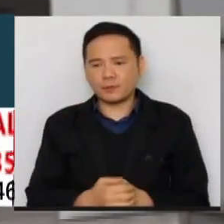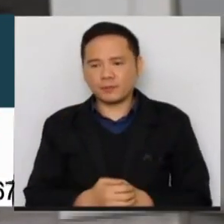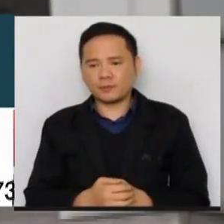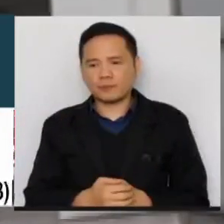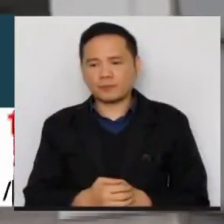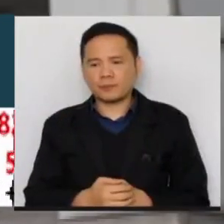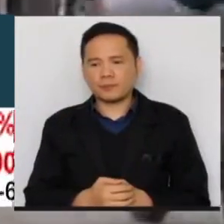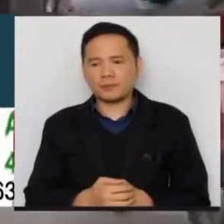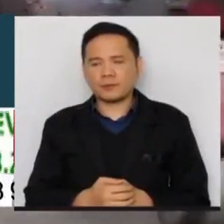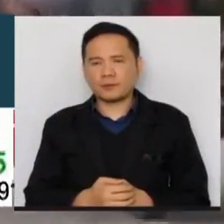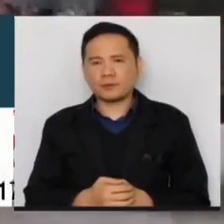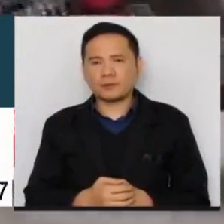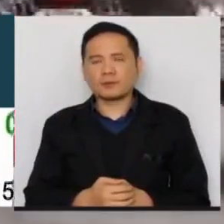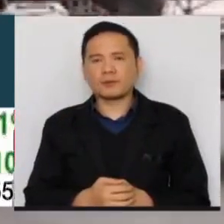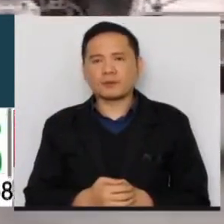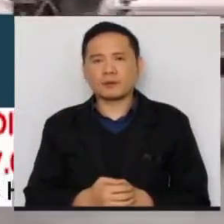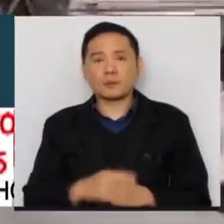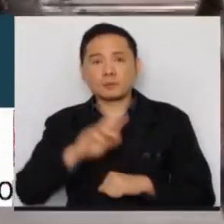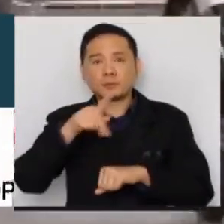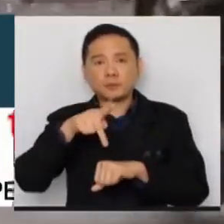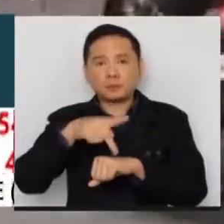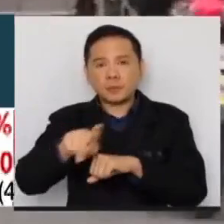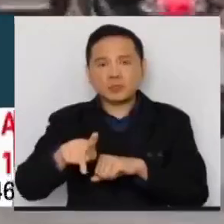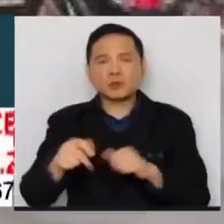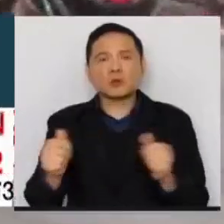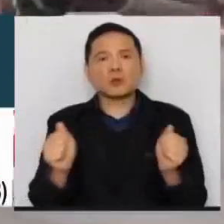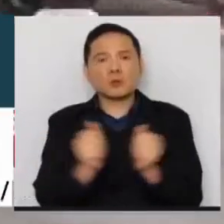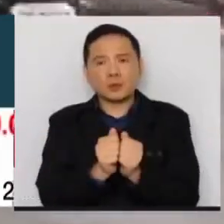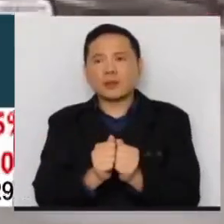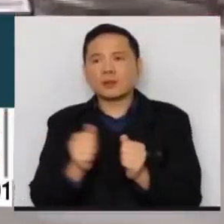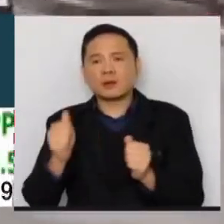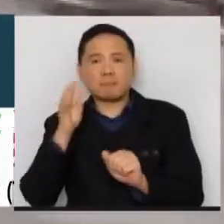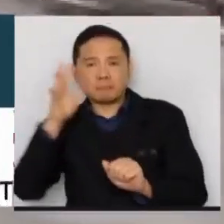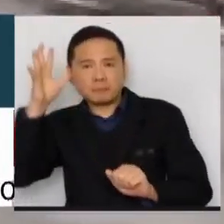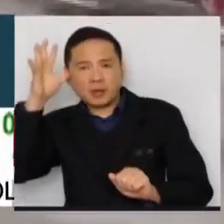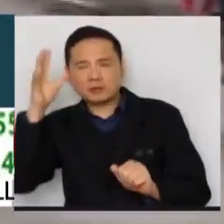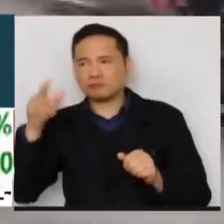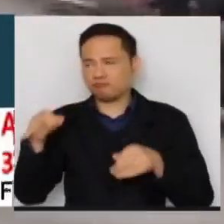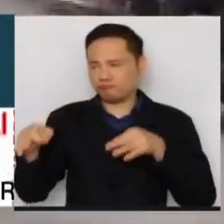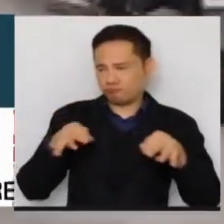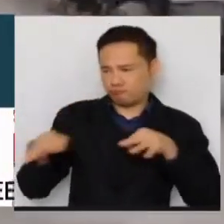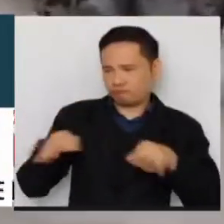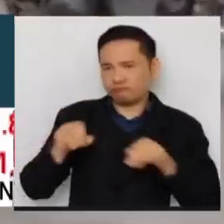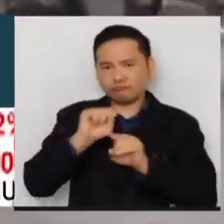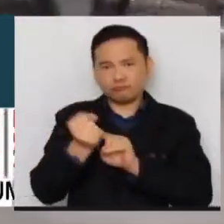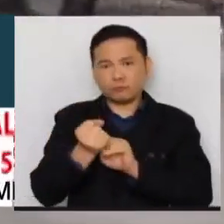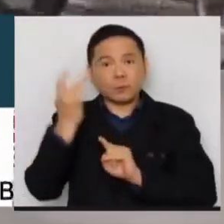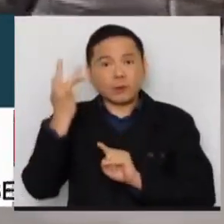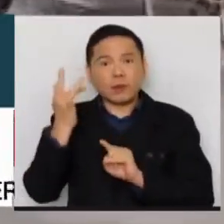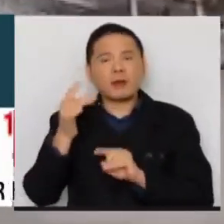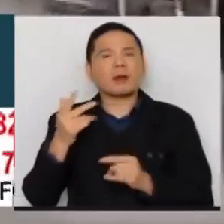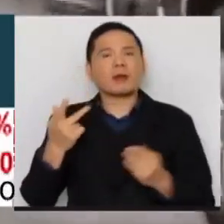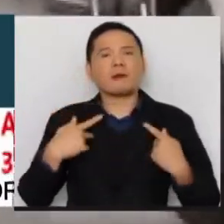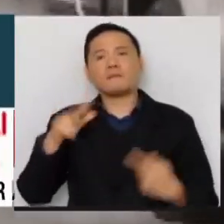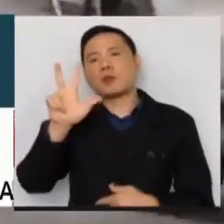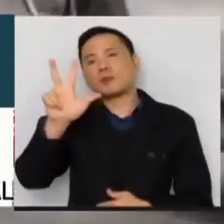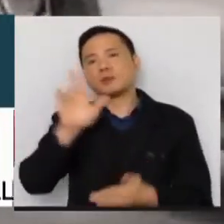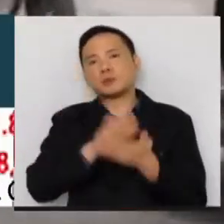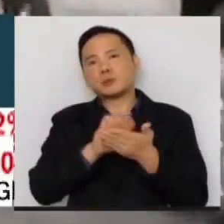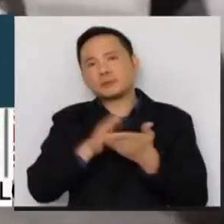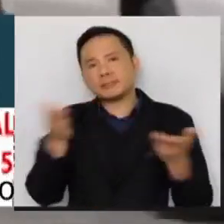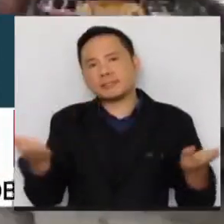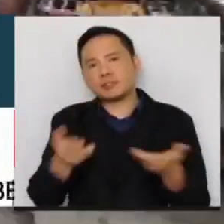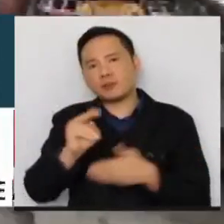Pinakiusapan ko lang yung principal at yung general PTA. In-explain ko lang yung situation because there are three schools here in Navotas na